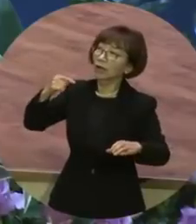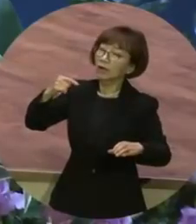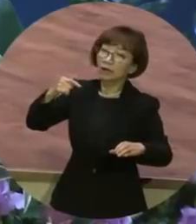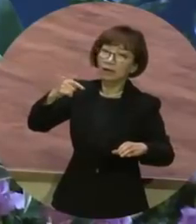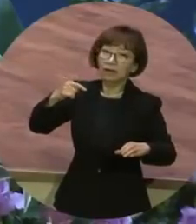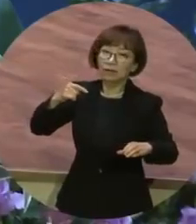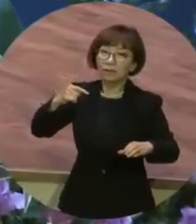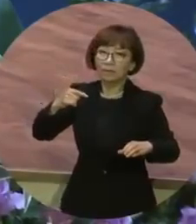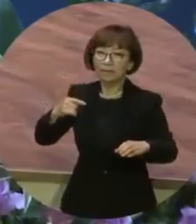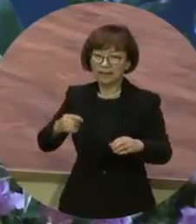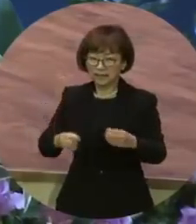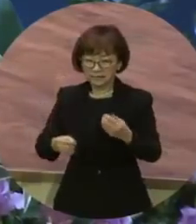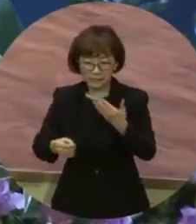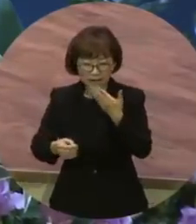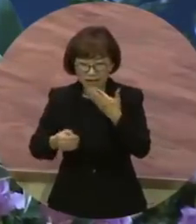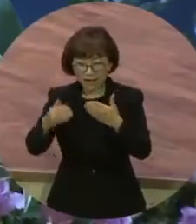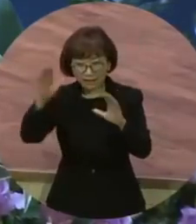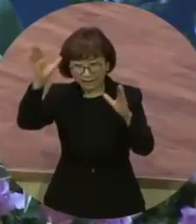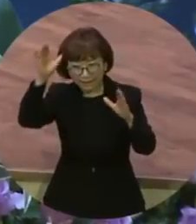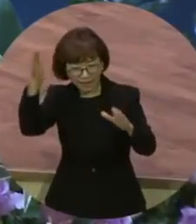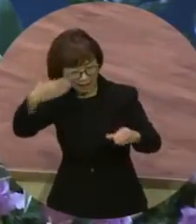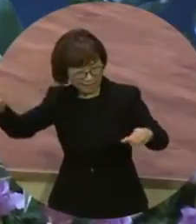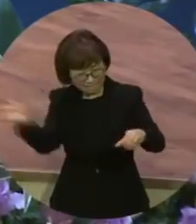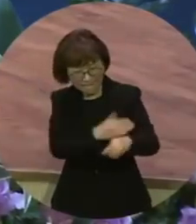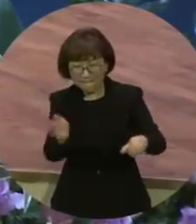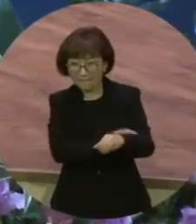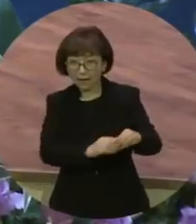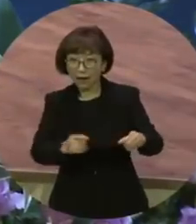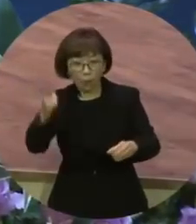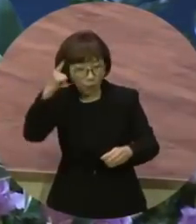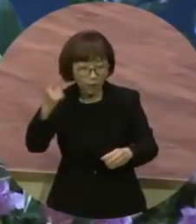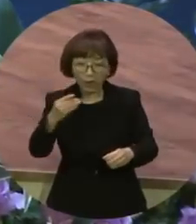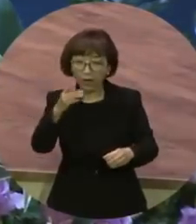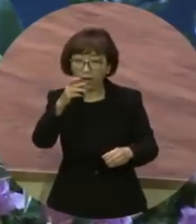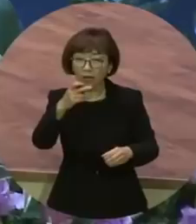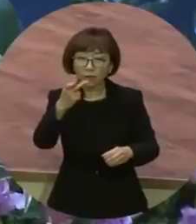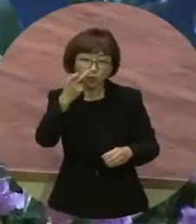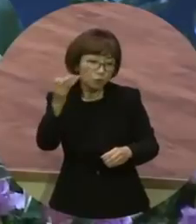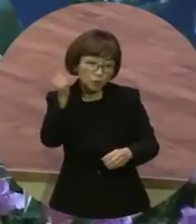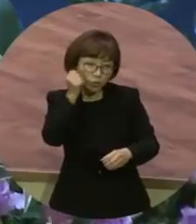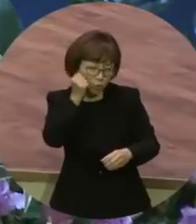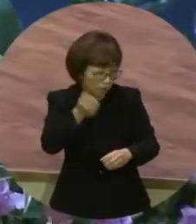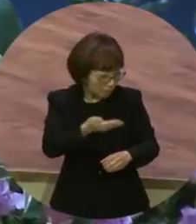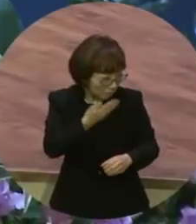사람들 보는든 말든 막 입을 때리고 막 배를 때려가지고 그걸 살려야 되니까 막 넣었다는 거예요.